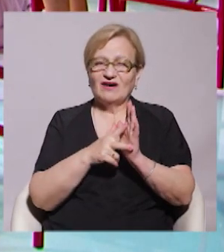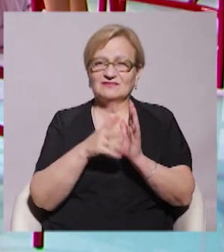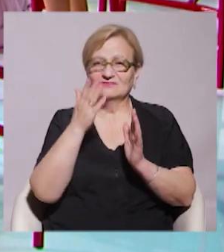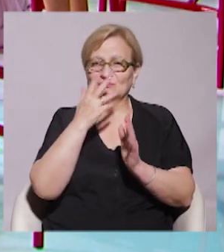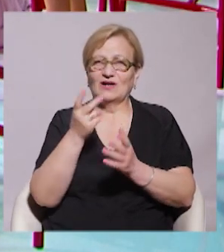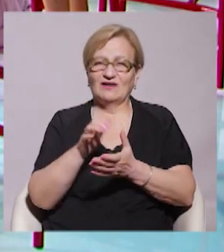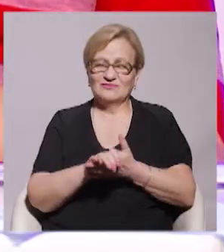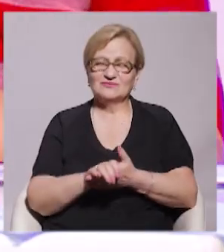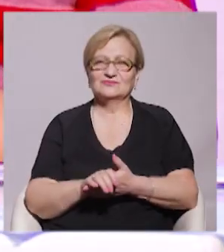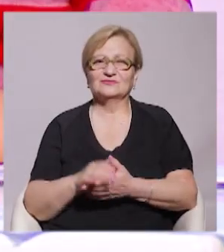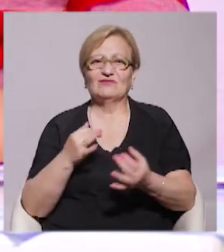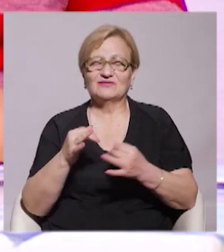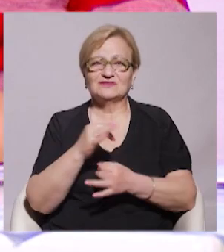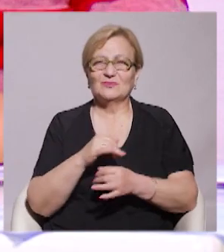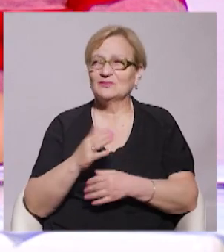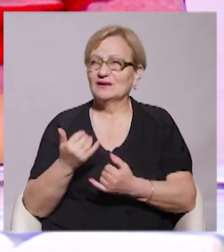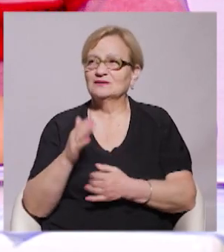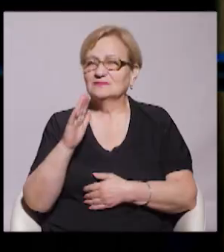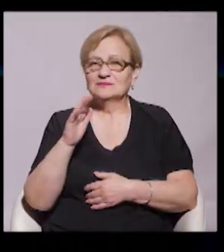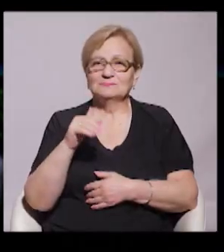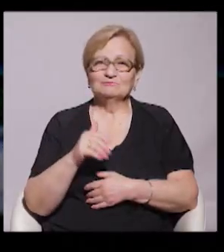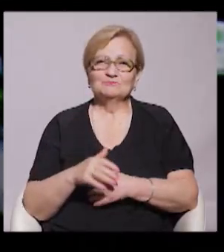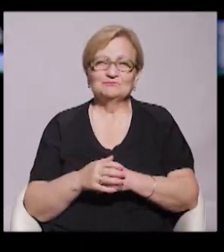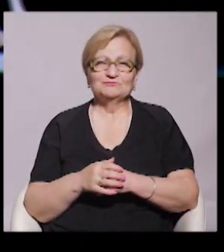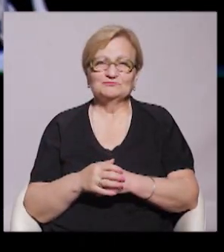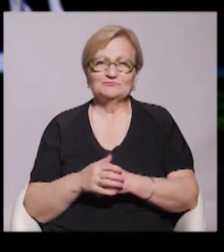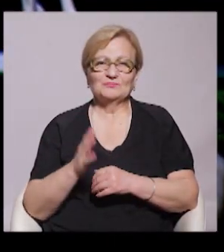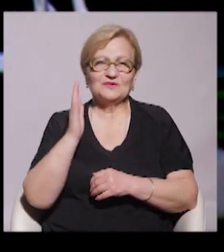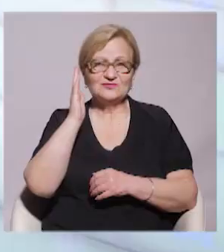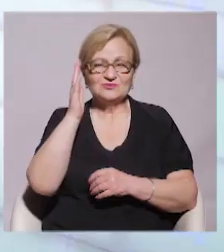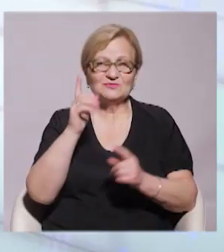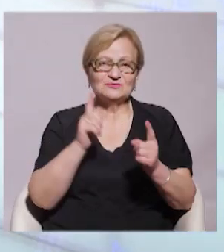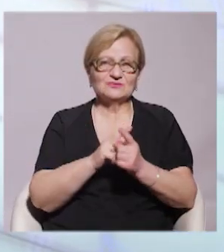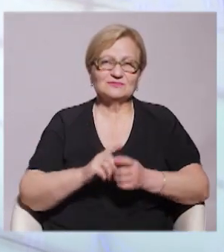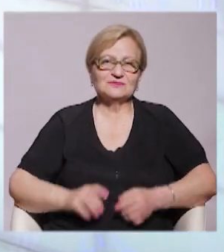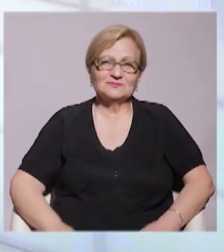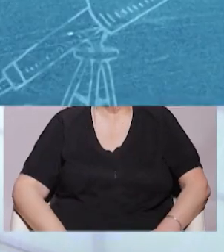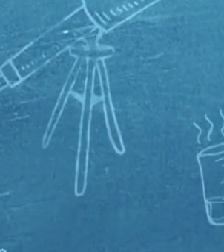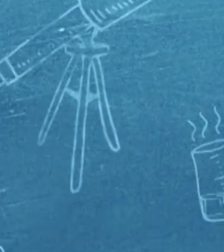კარგი, მოდი ახლა დავემშვიდობოთ, ხო ბავშვებს? გემშვიდობებით ბავშვებო, შემდეგ შეხვედრამდე.